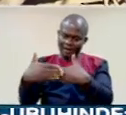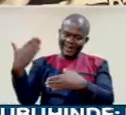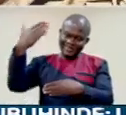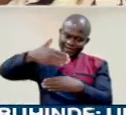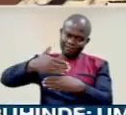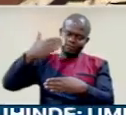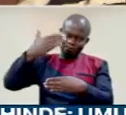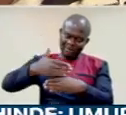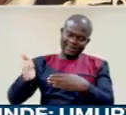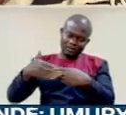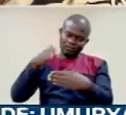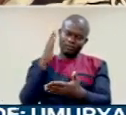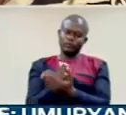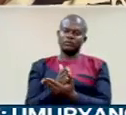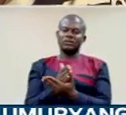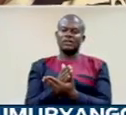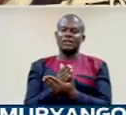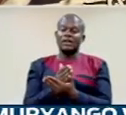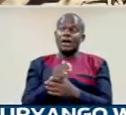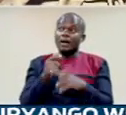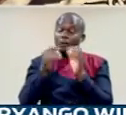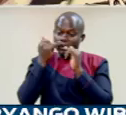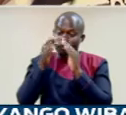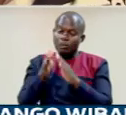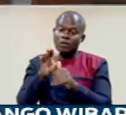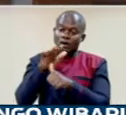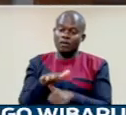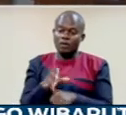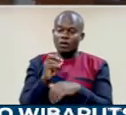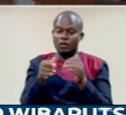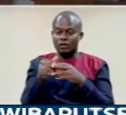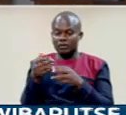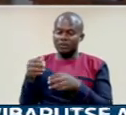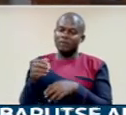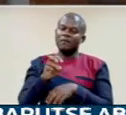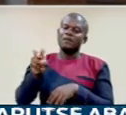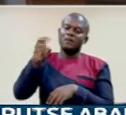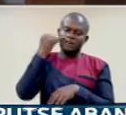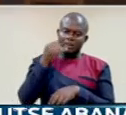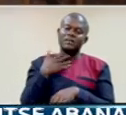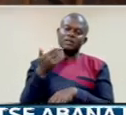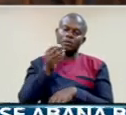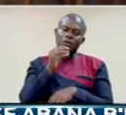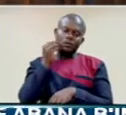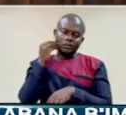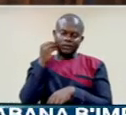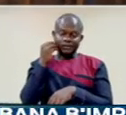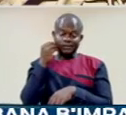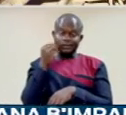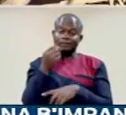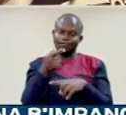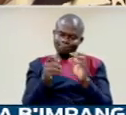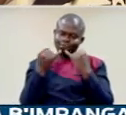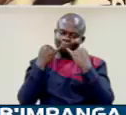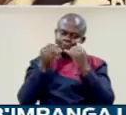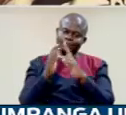hariko abashaka kwinjira kubera ko ntitwava mu muturage wacu niba hohoterwa cyangwa se niba harukundi yajarajaye niba ashaka gutaha garuka nibura babwire